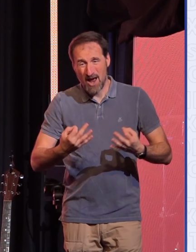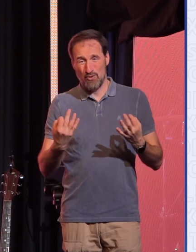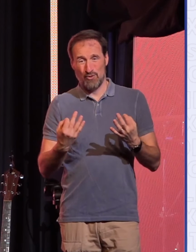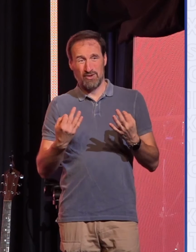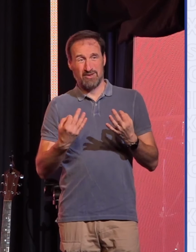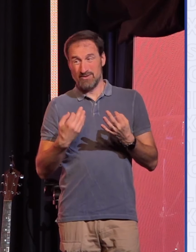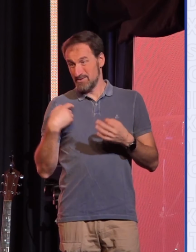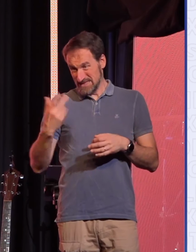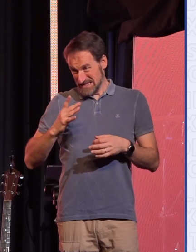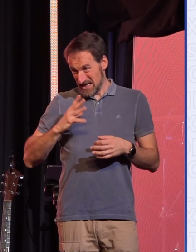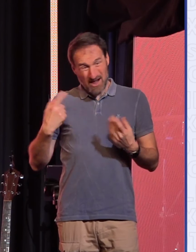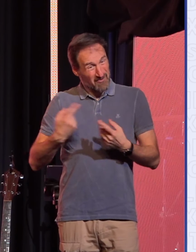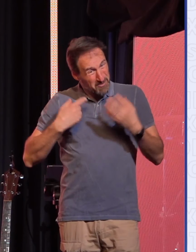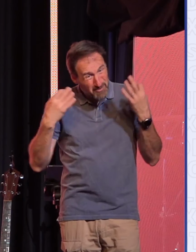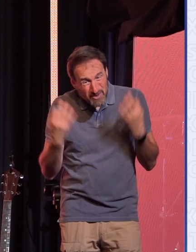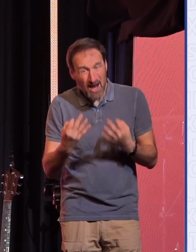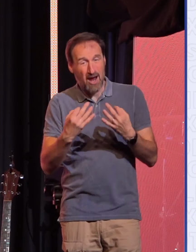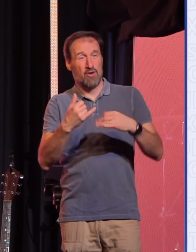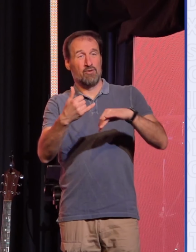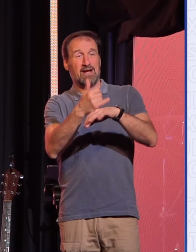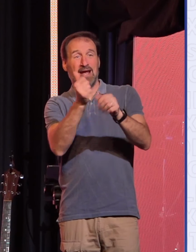die für uns da sind.